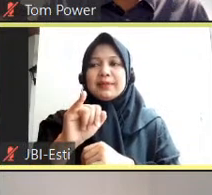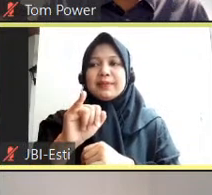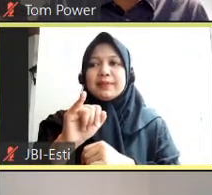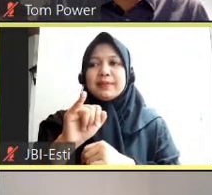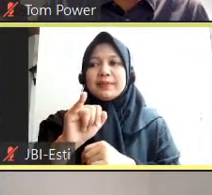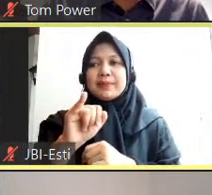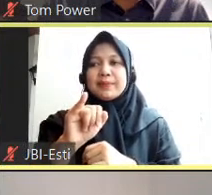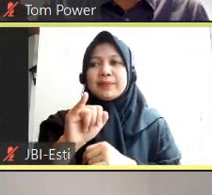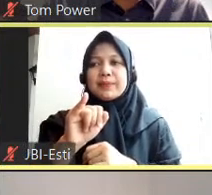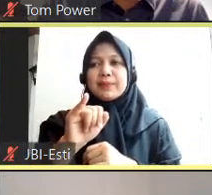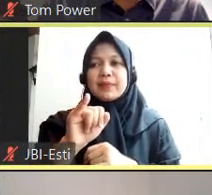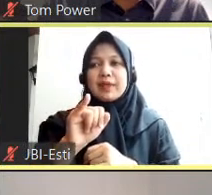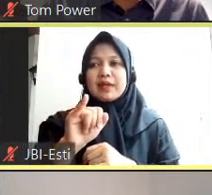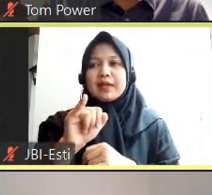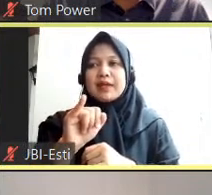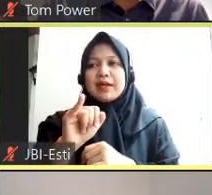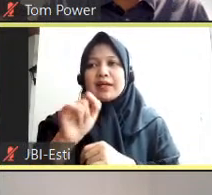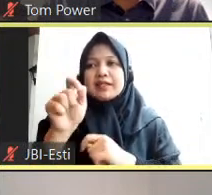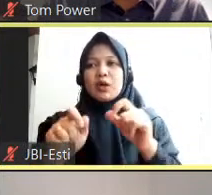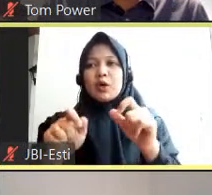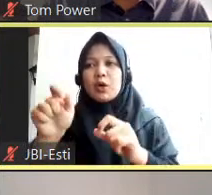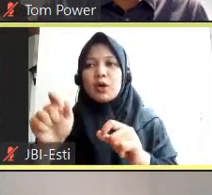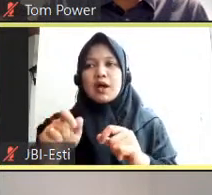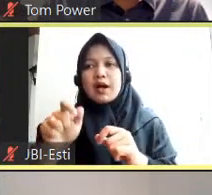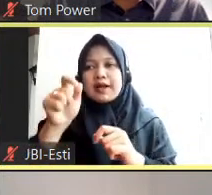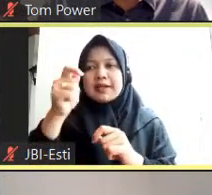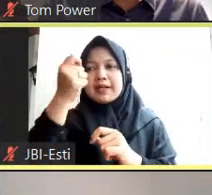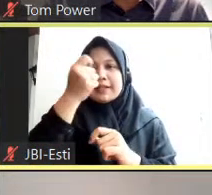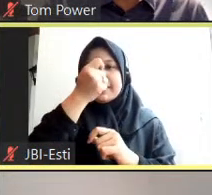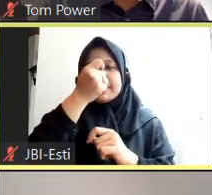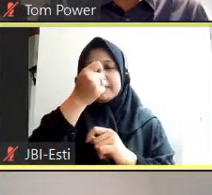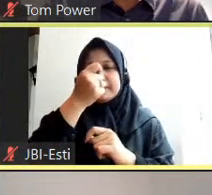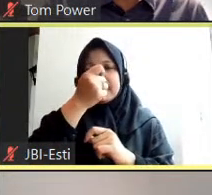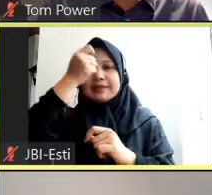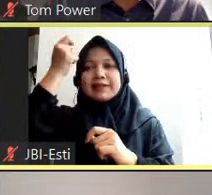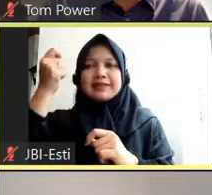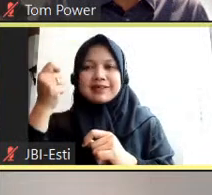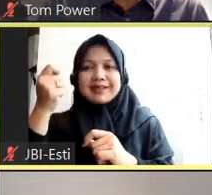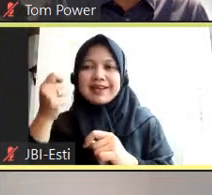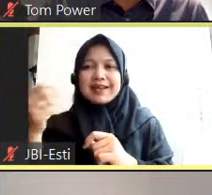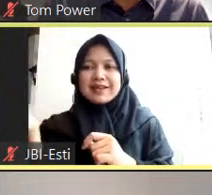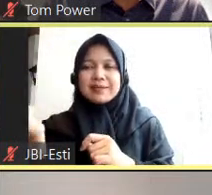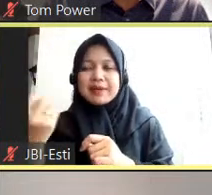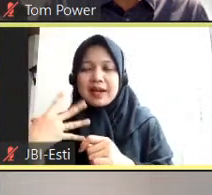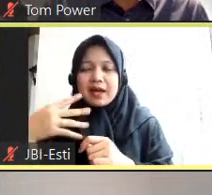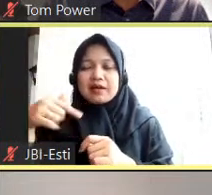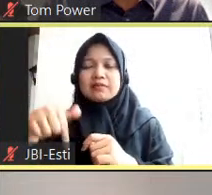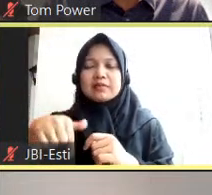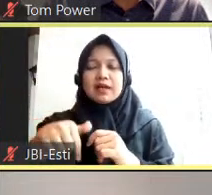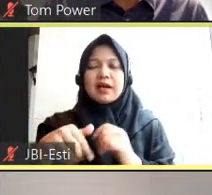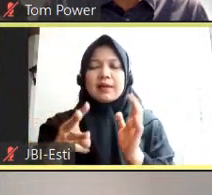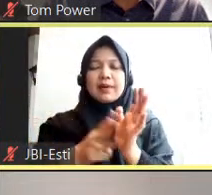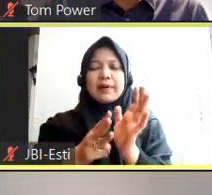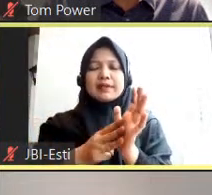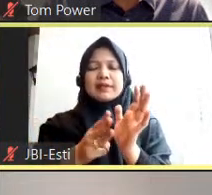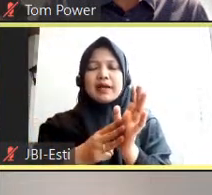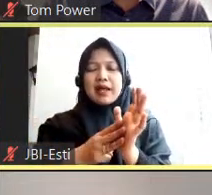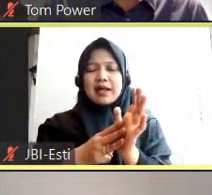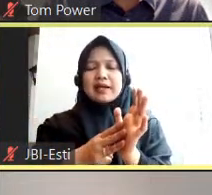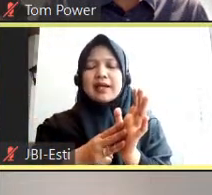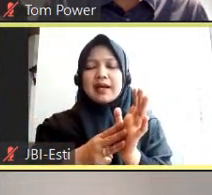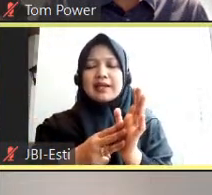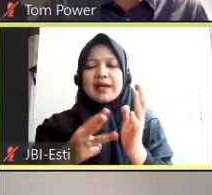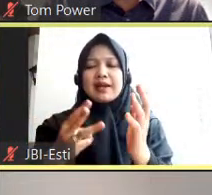beberapa sarjana mengatakan ini seperti melahirkan deep social cleavage. Di mana dalam konteks ini polarisasi